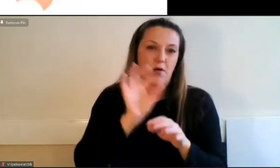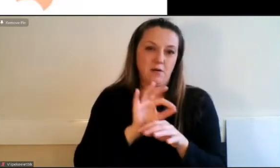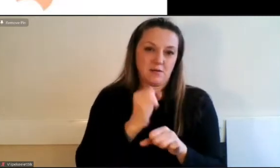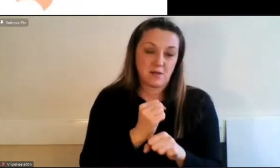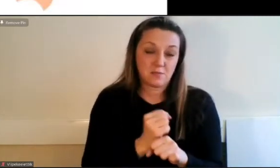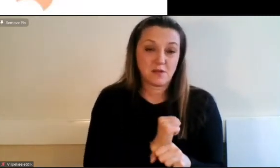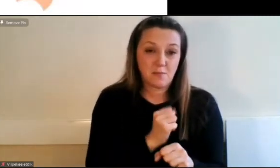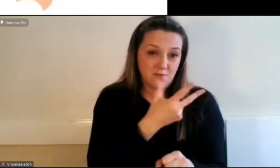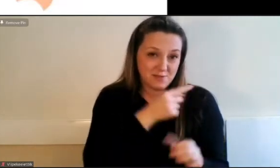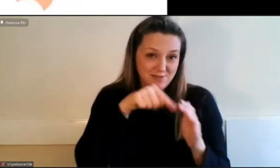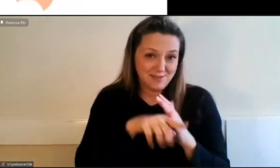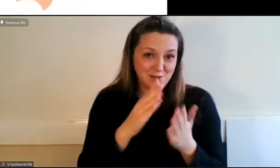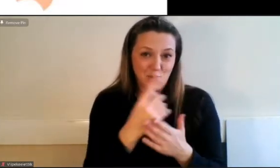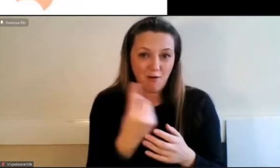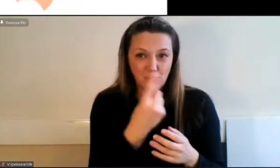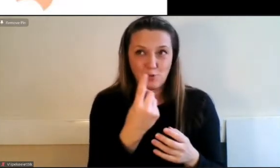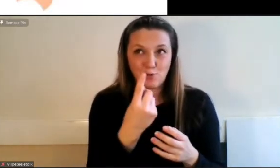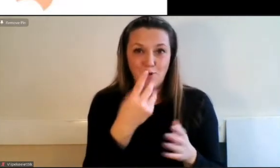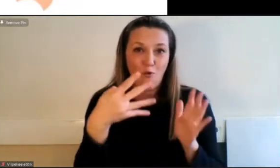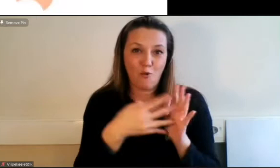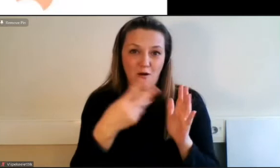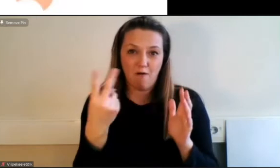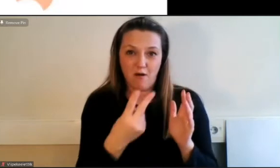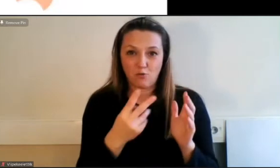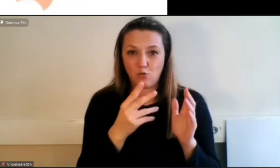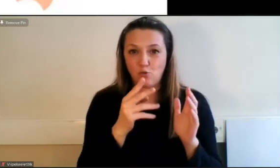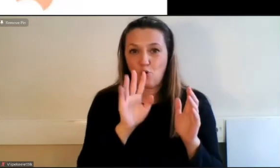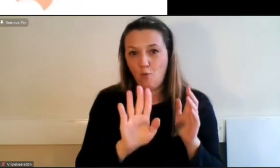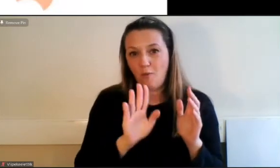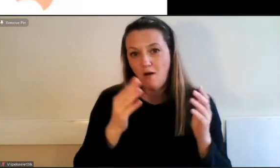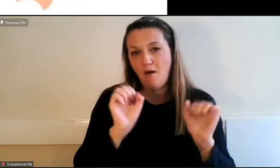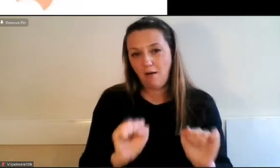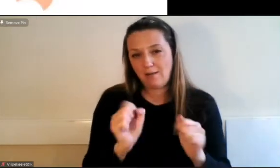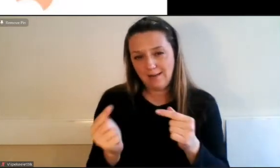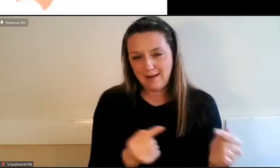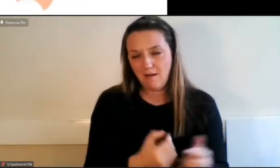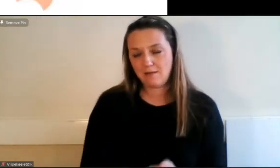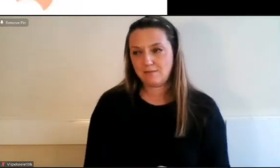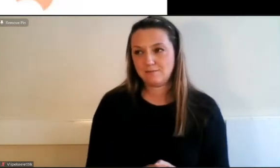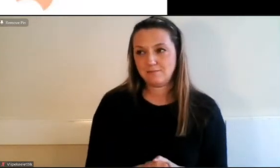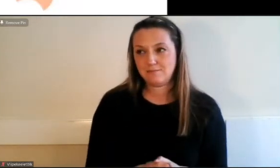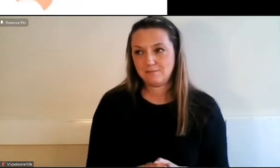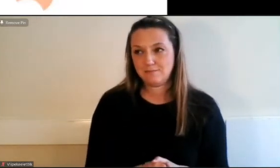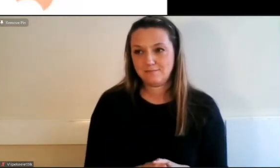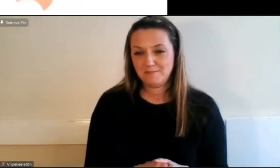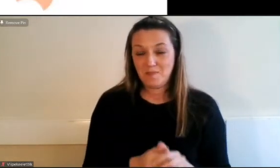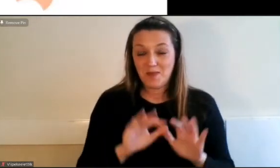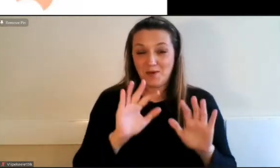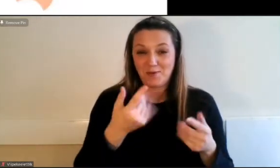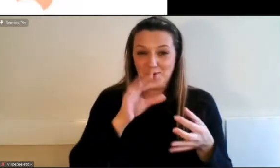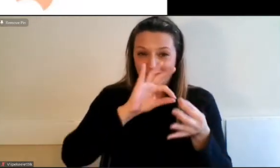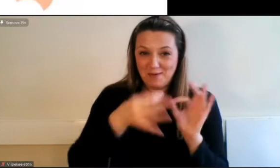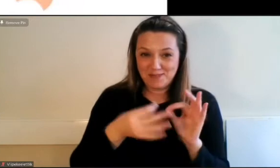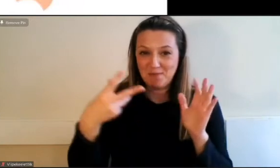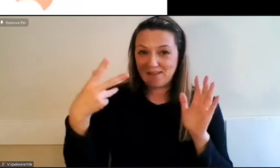2 valku seovad omavahel kokku, koroonaviirus läheb inimese rakku sisse ja hakkab meid haigeks tegema. Kui